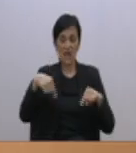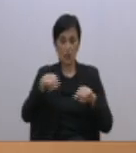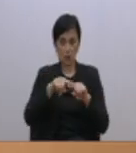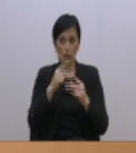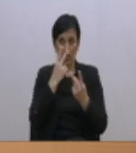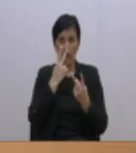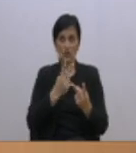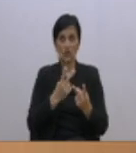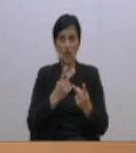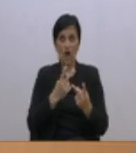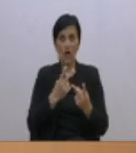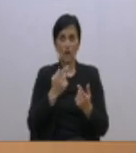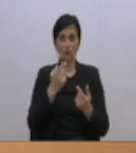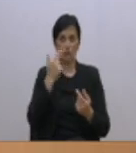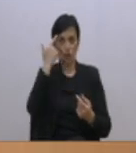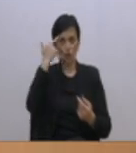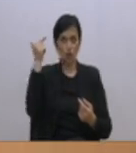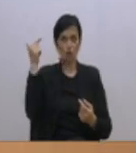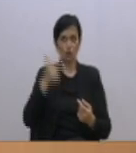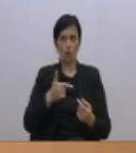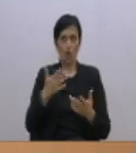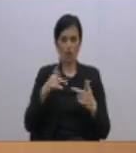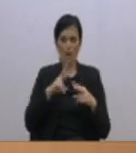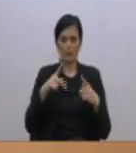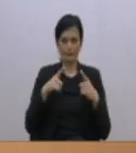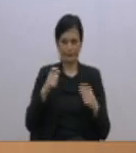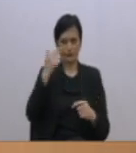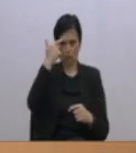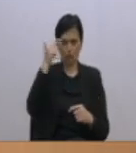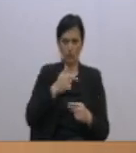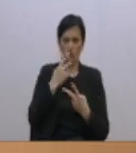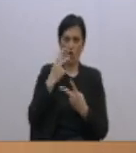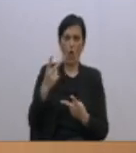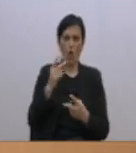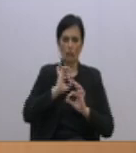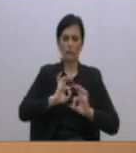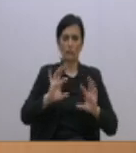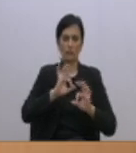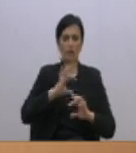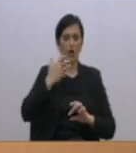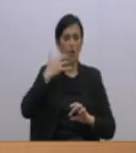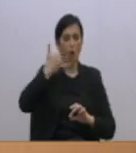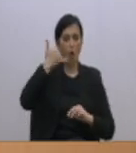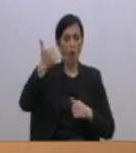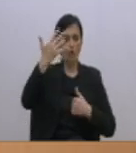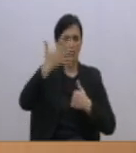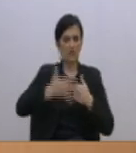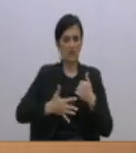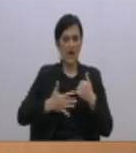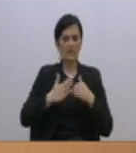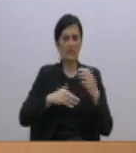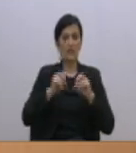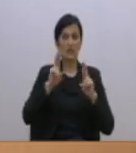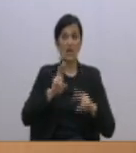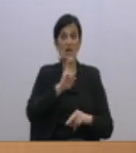რაღაც შესაშური ცოდნა გამოავლინეთ თქვენ კონცენტრების მუშაობის სპეციფიკის, თვით BBC-ს